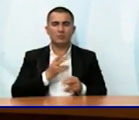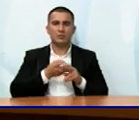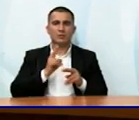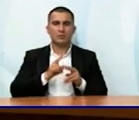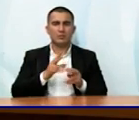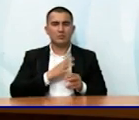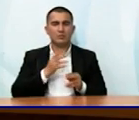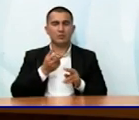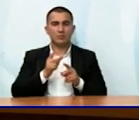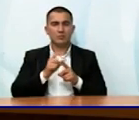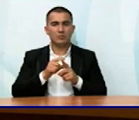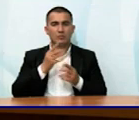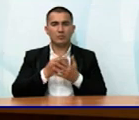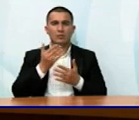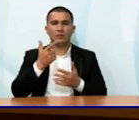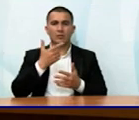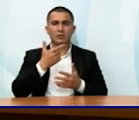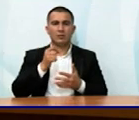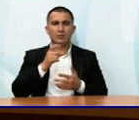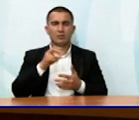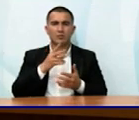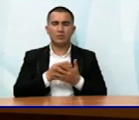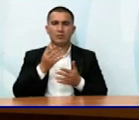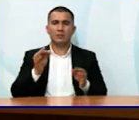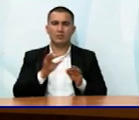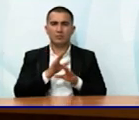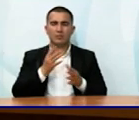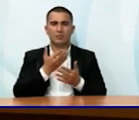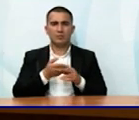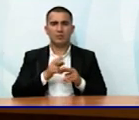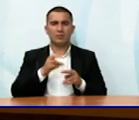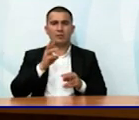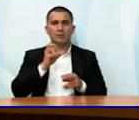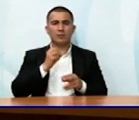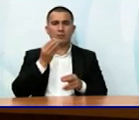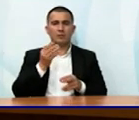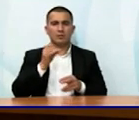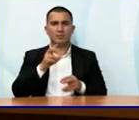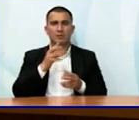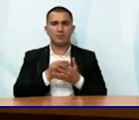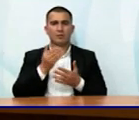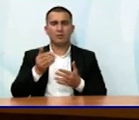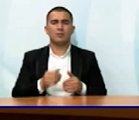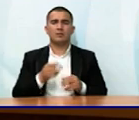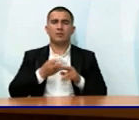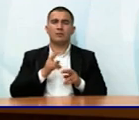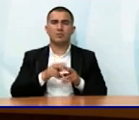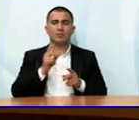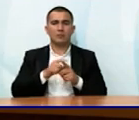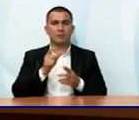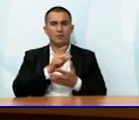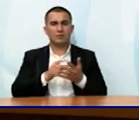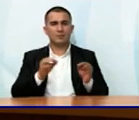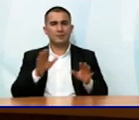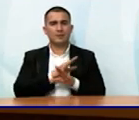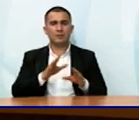xoh inonma. Bu g'azalni bilasizki, keyinchalik mashrab davom ettirgan tazmin yo'lida. Shuningdek, meni